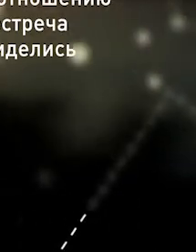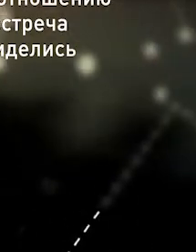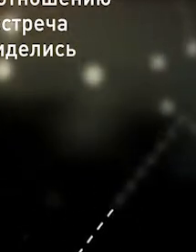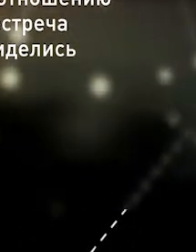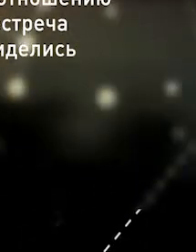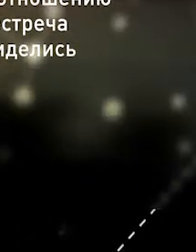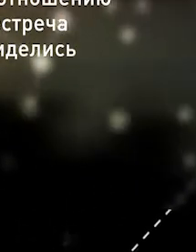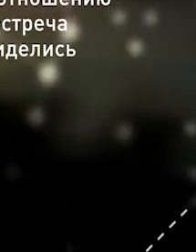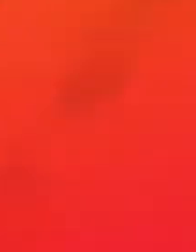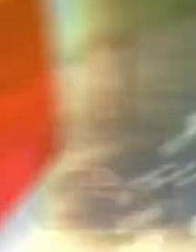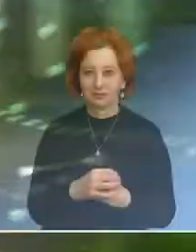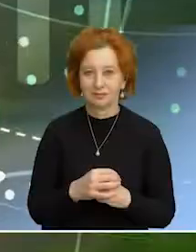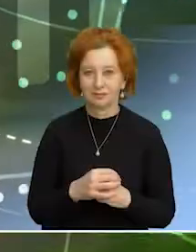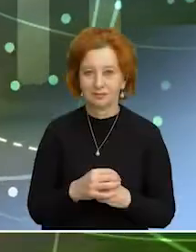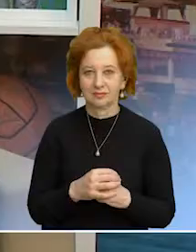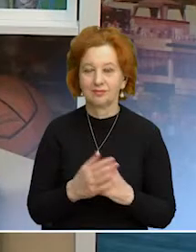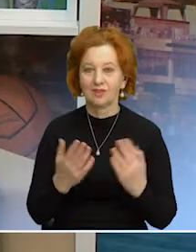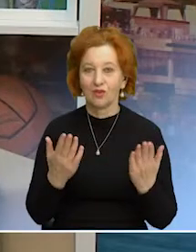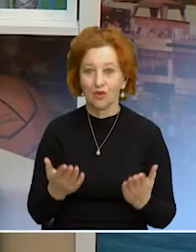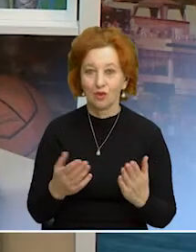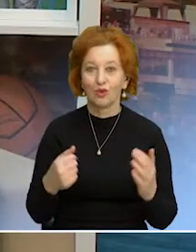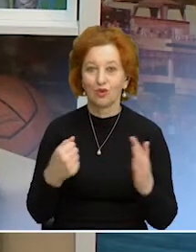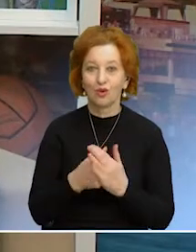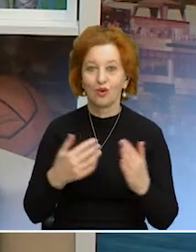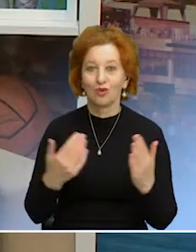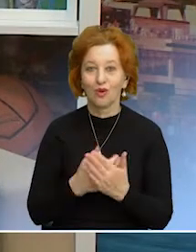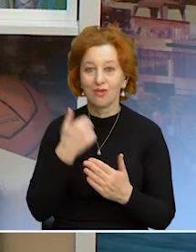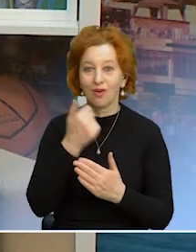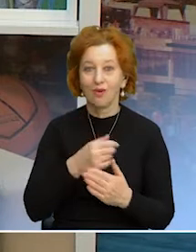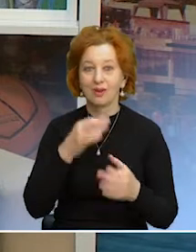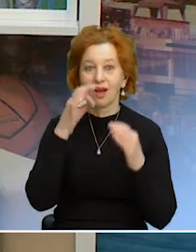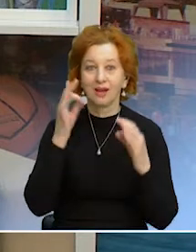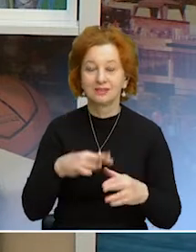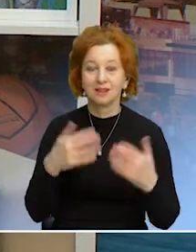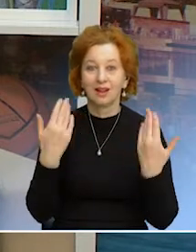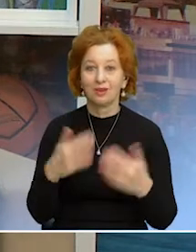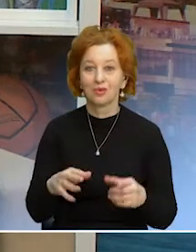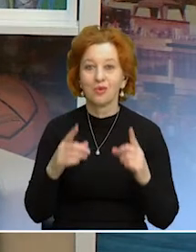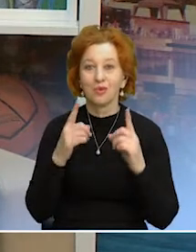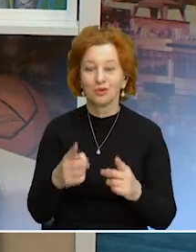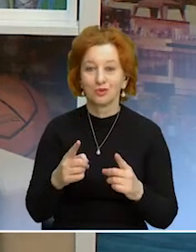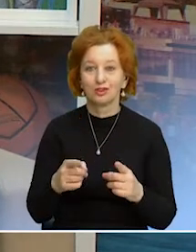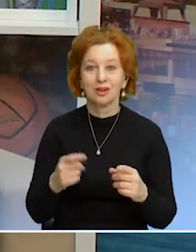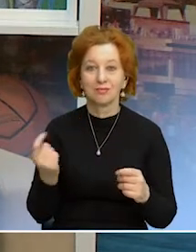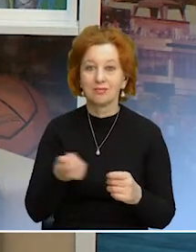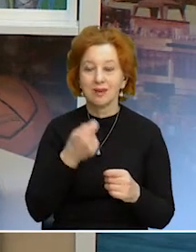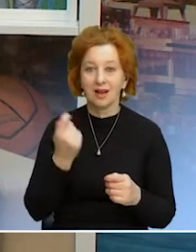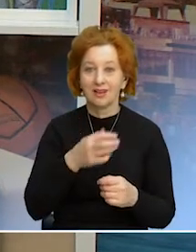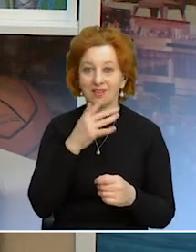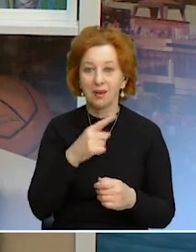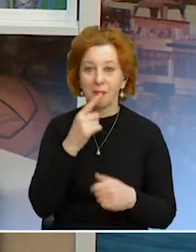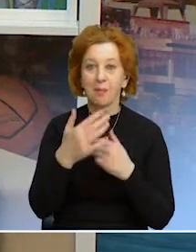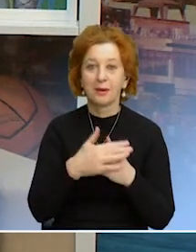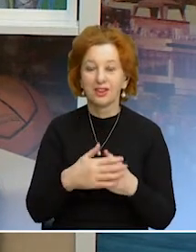которым вы не виделись много лет. Ну, тут до Нового года уже остается считанные, не знаю, даже часы практически. Чем ближе